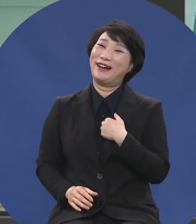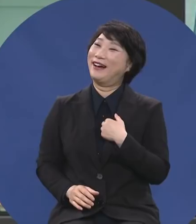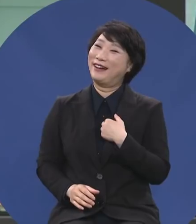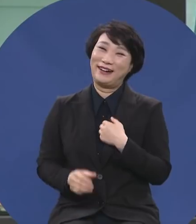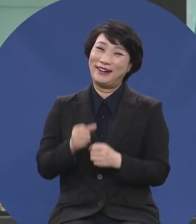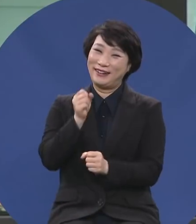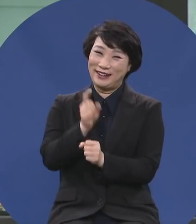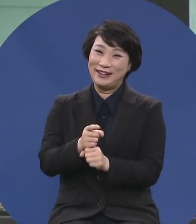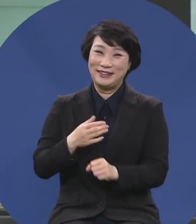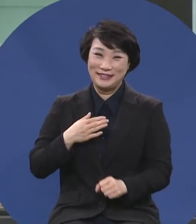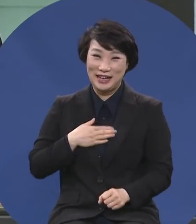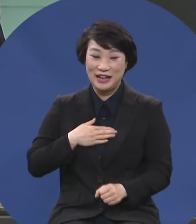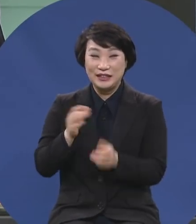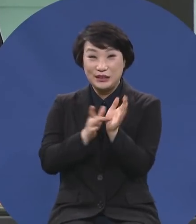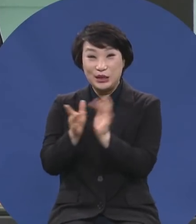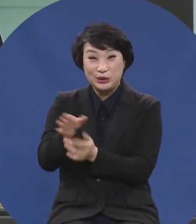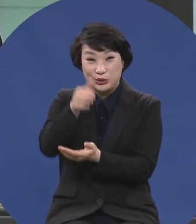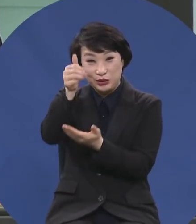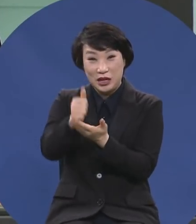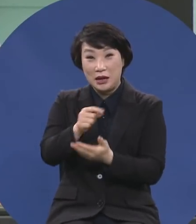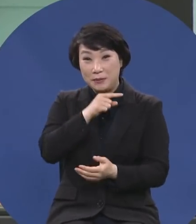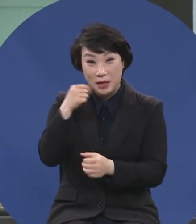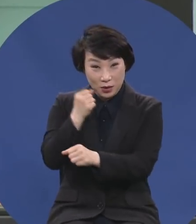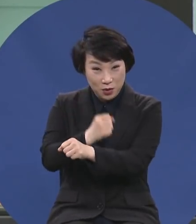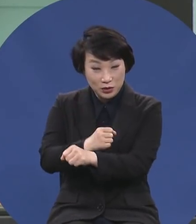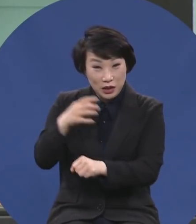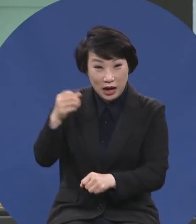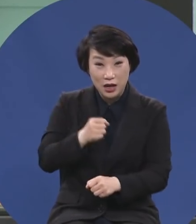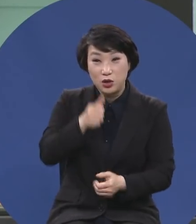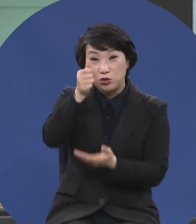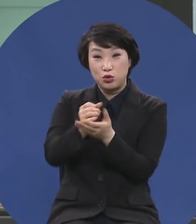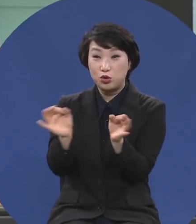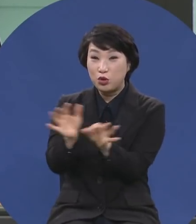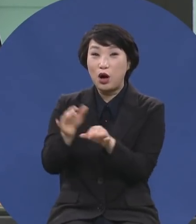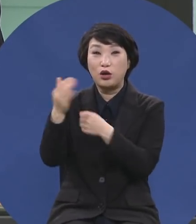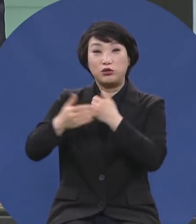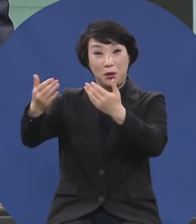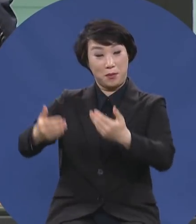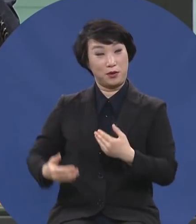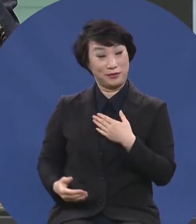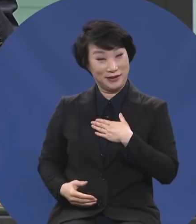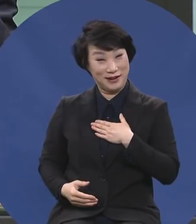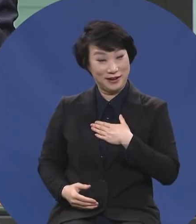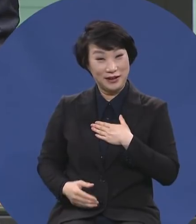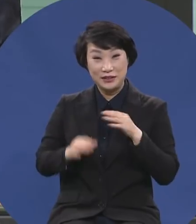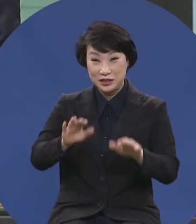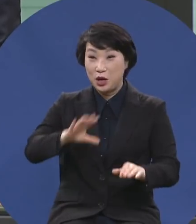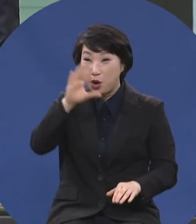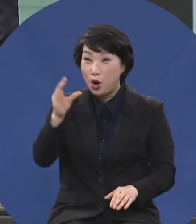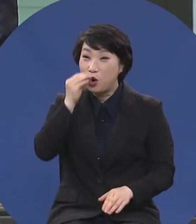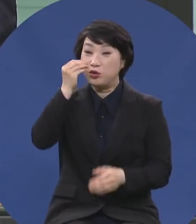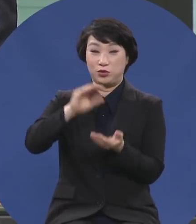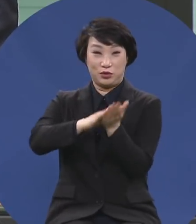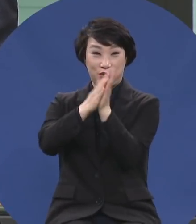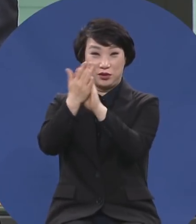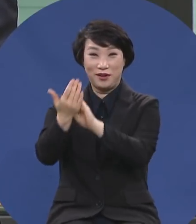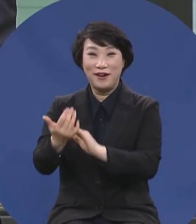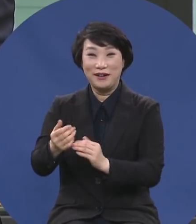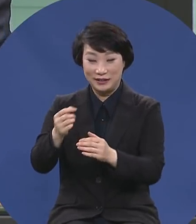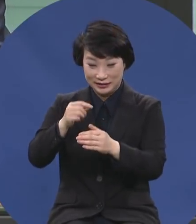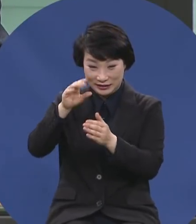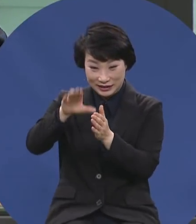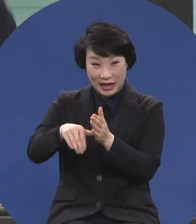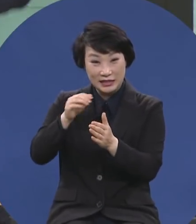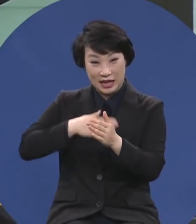벌써 나는 예수 그리스도의 피의 공로로 속죄의 은총을 입고 거룩해졌을 때 임하는